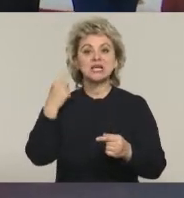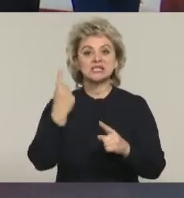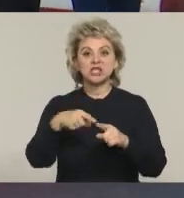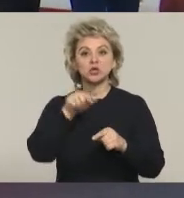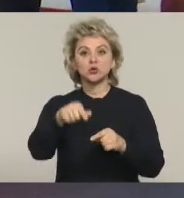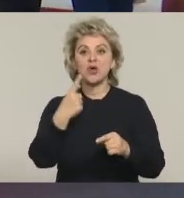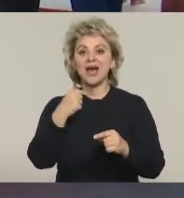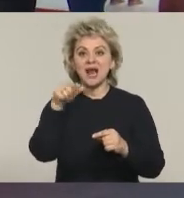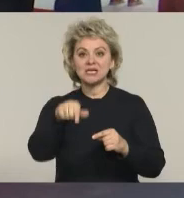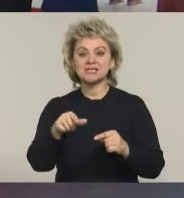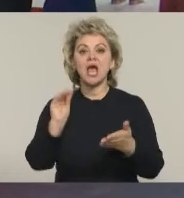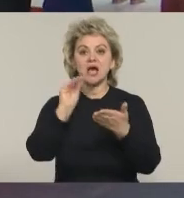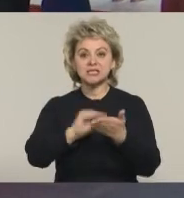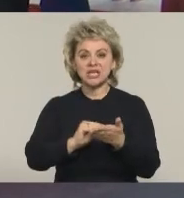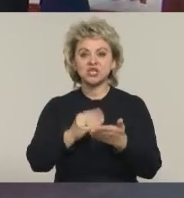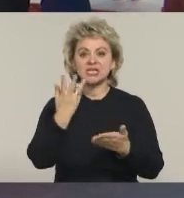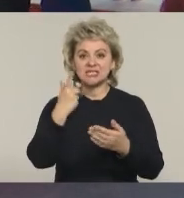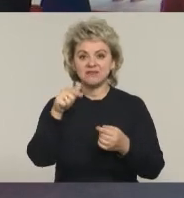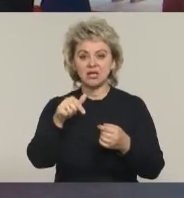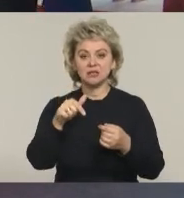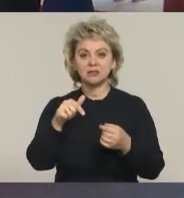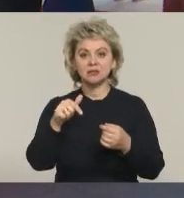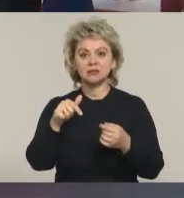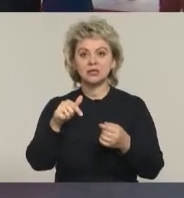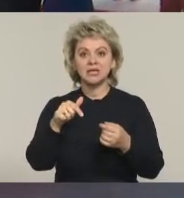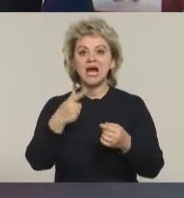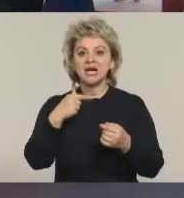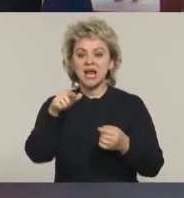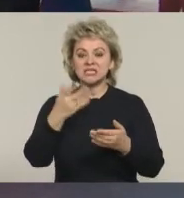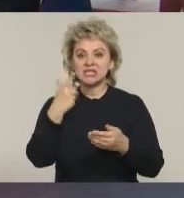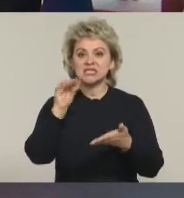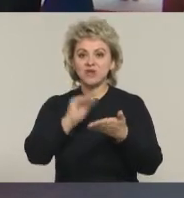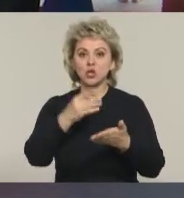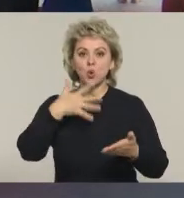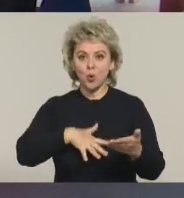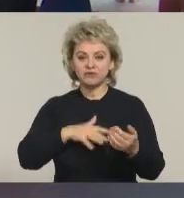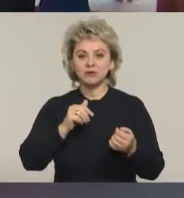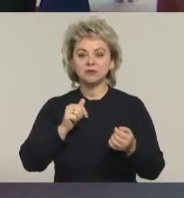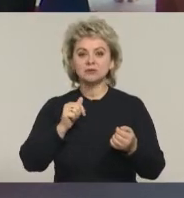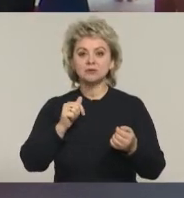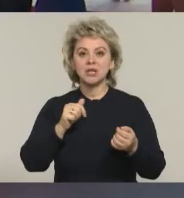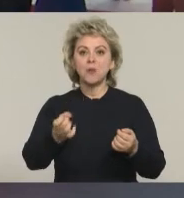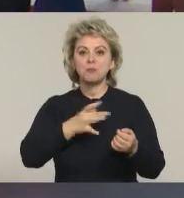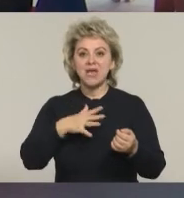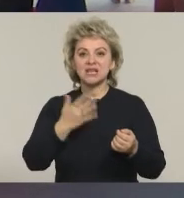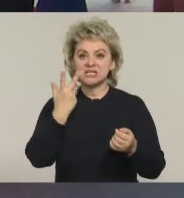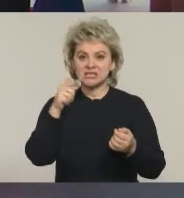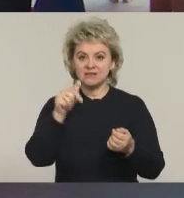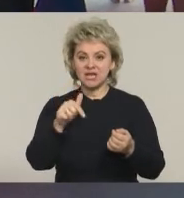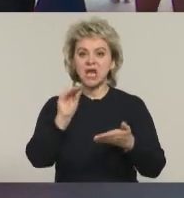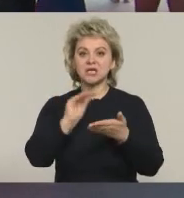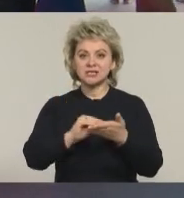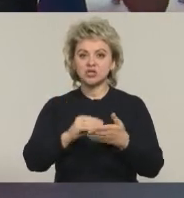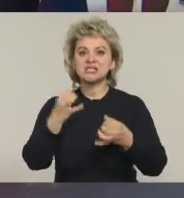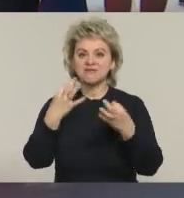что красный означает цвет, красный цвет означает кровь, белый цвет